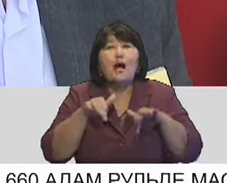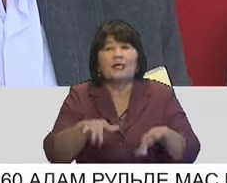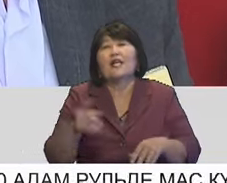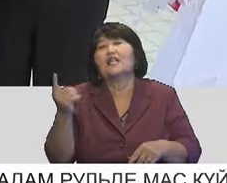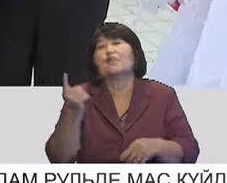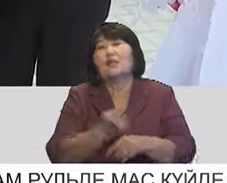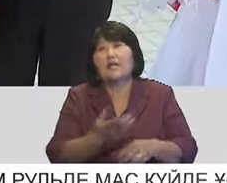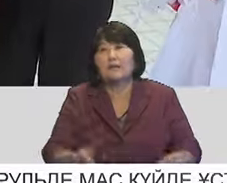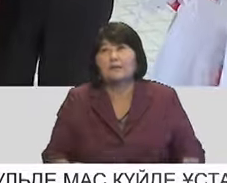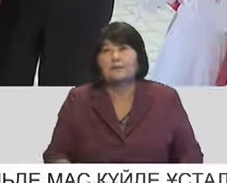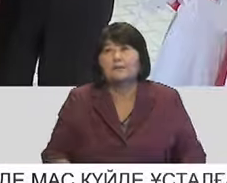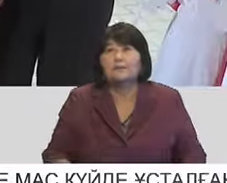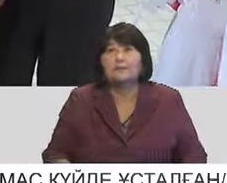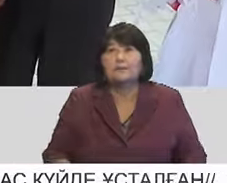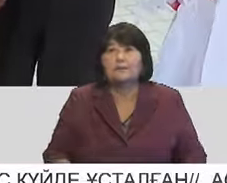бірі.